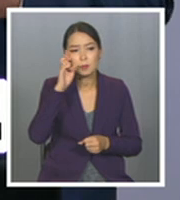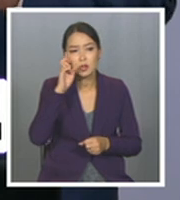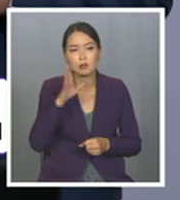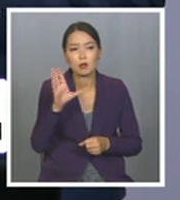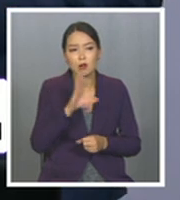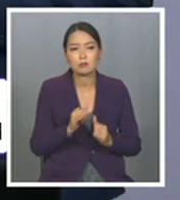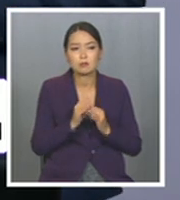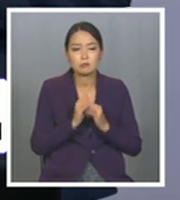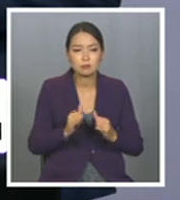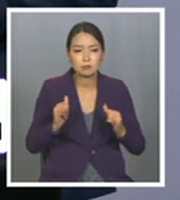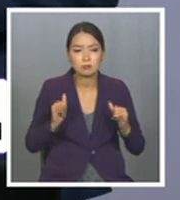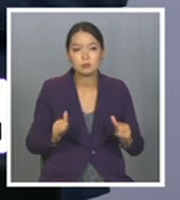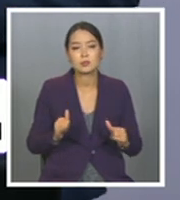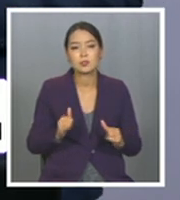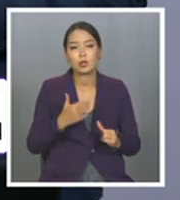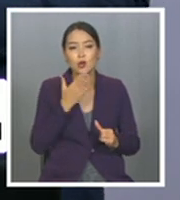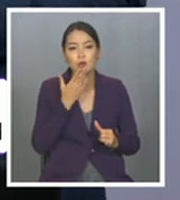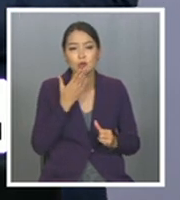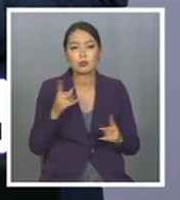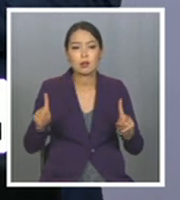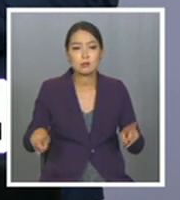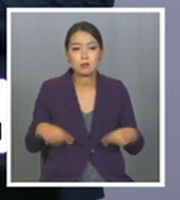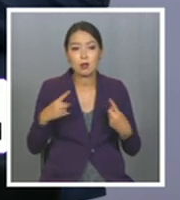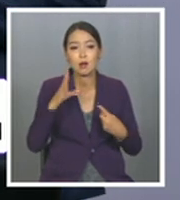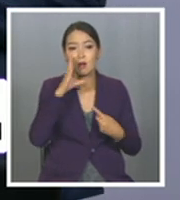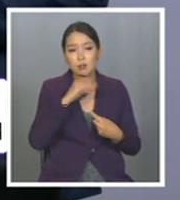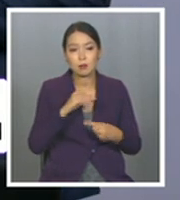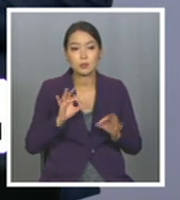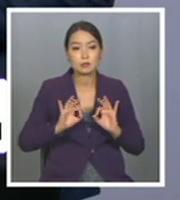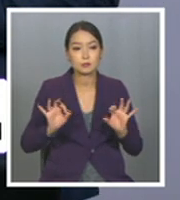қалыптастыра алатындығымызды айтып көрсеткен болатын.